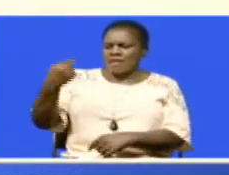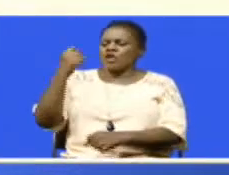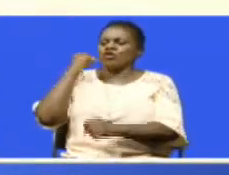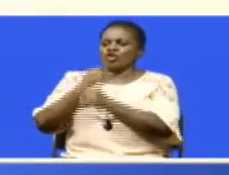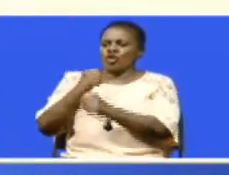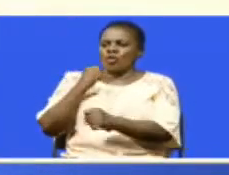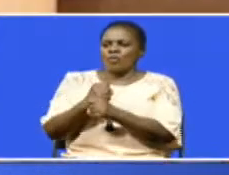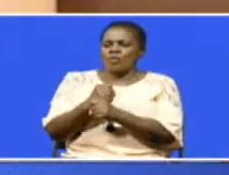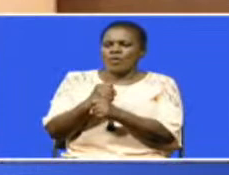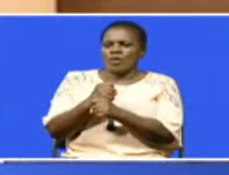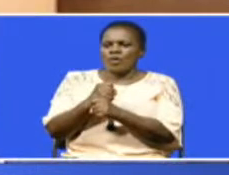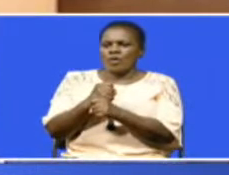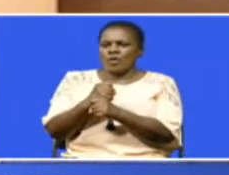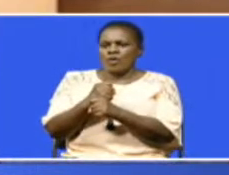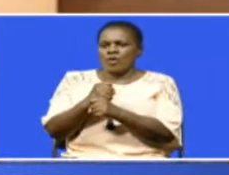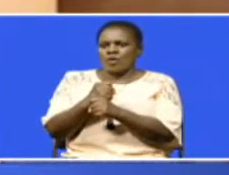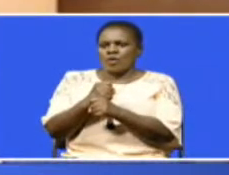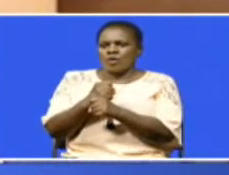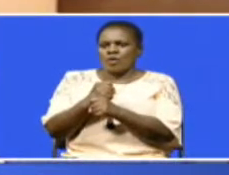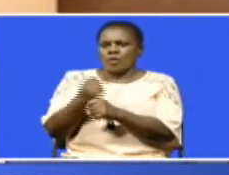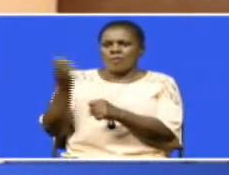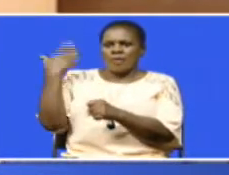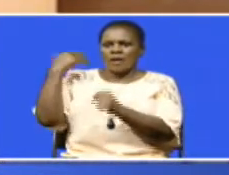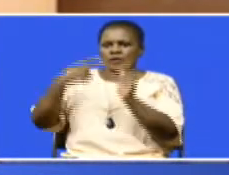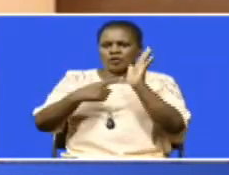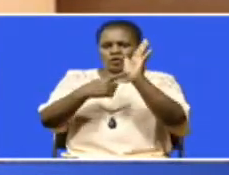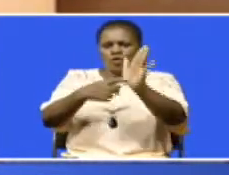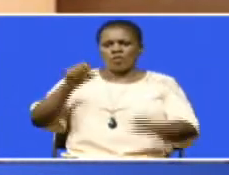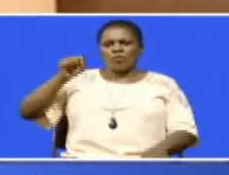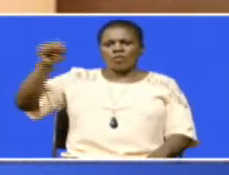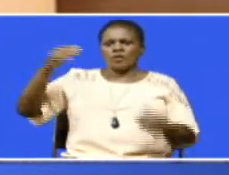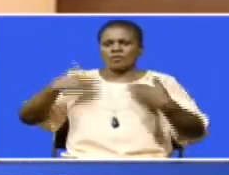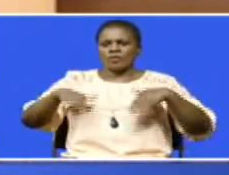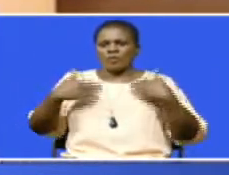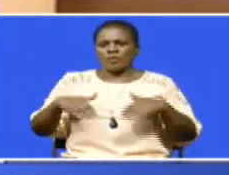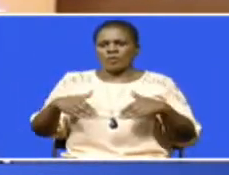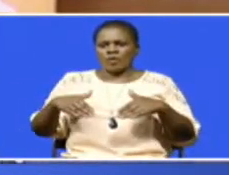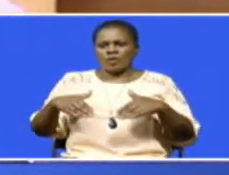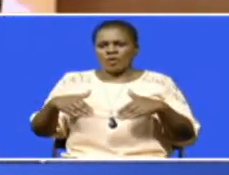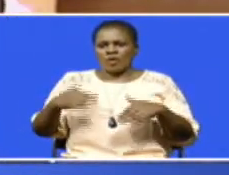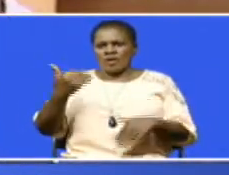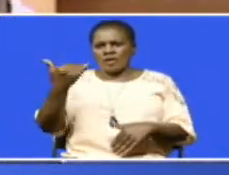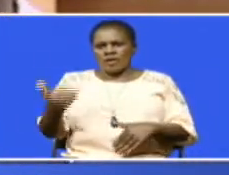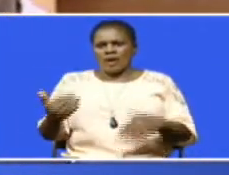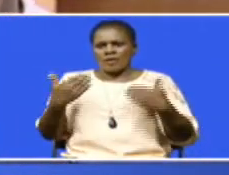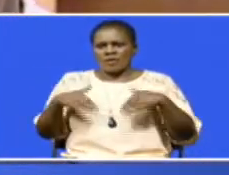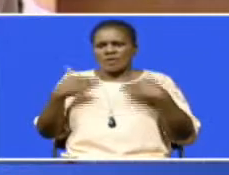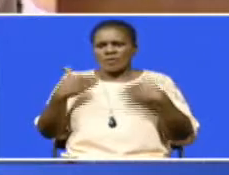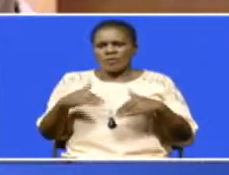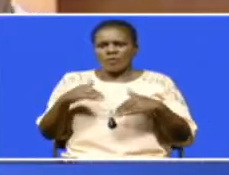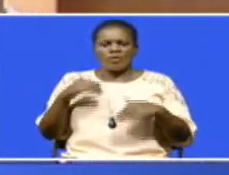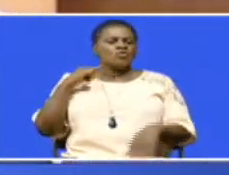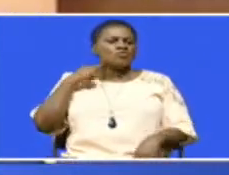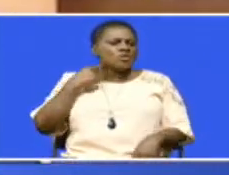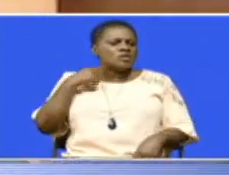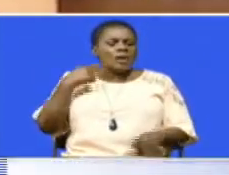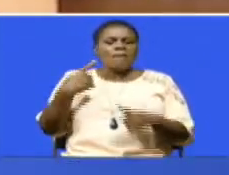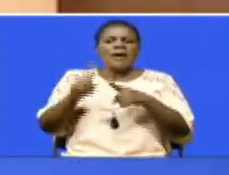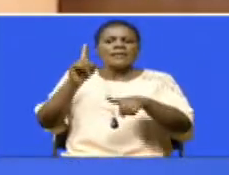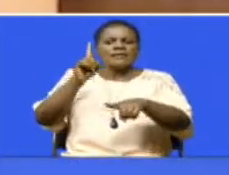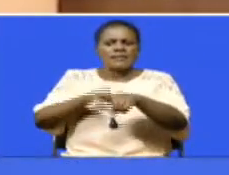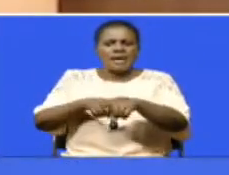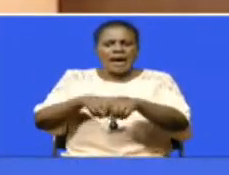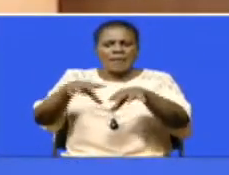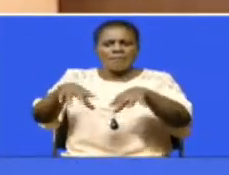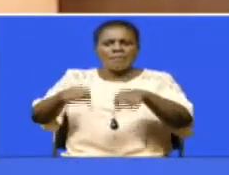million jobs kwa vijana. Even the past has shown that politicians approach young people with sweetness, but indeed whenever they